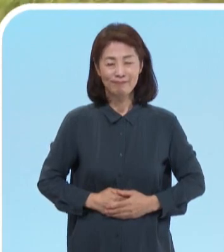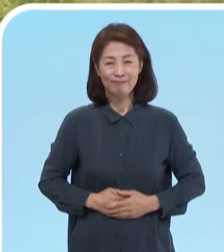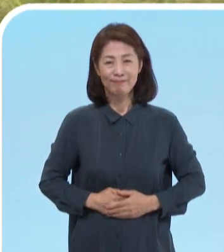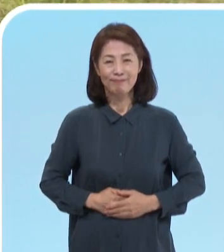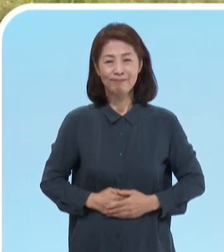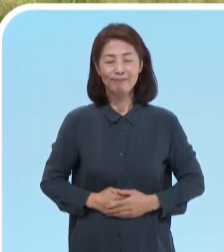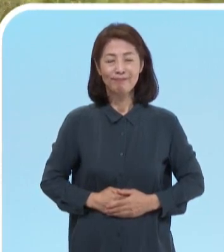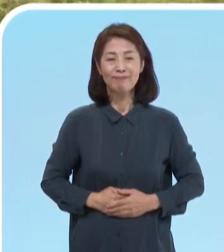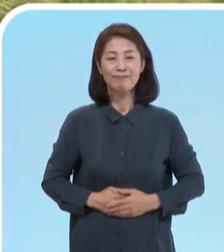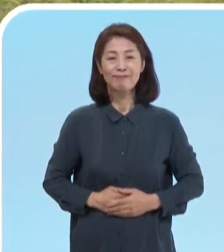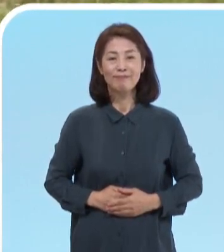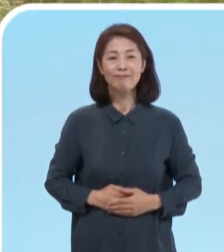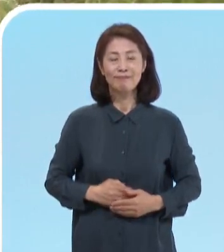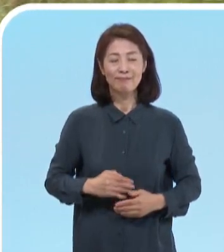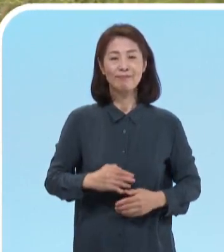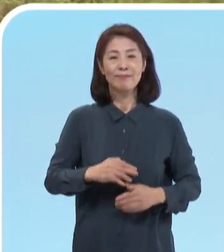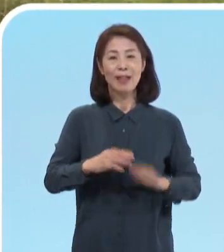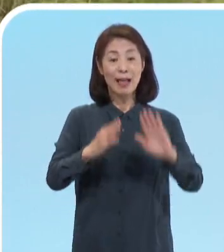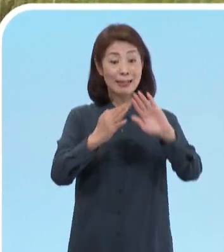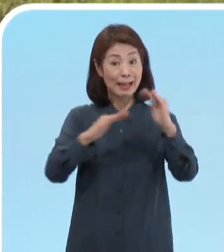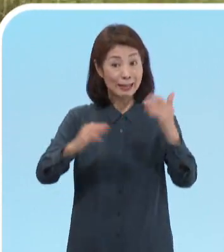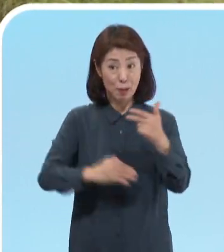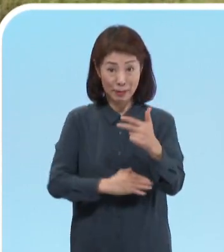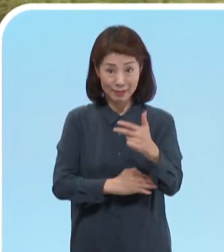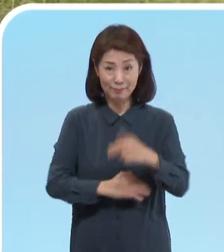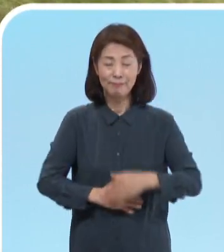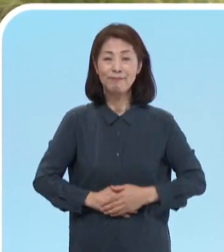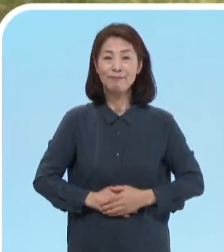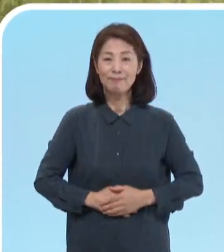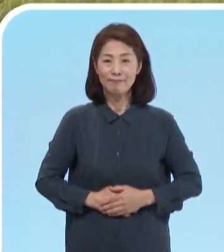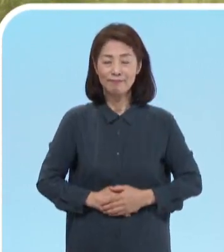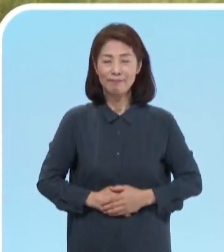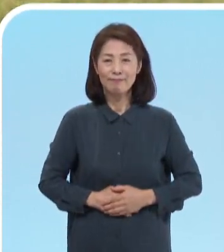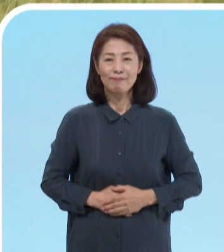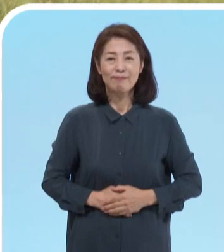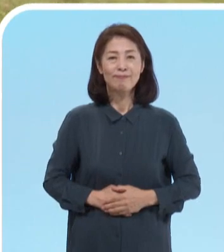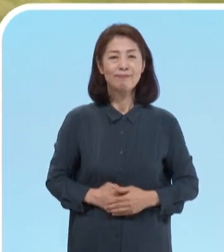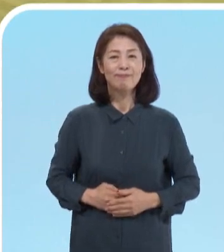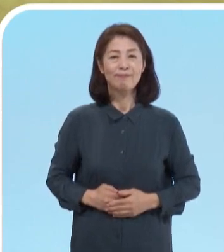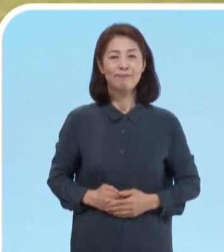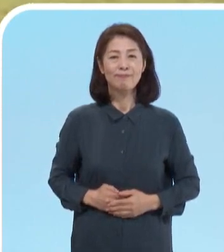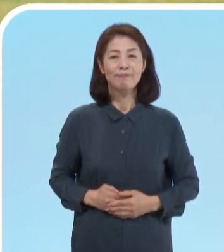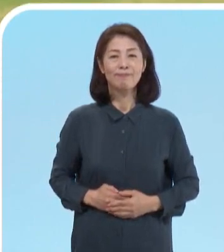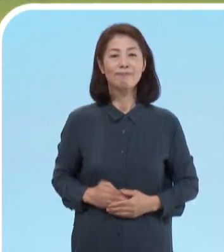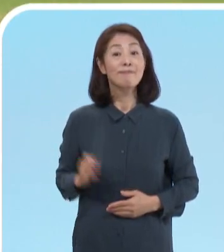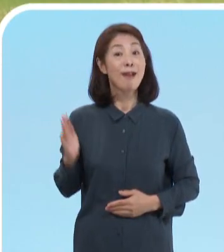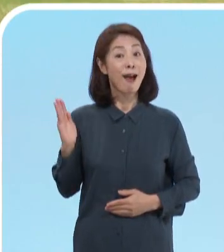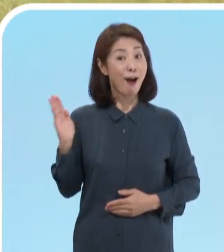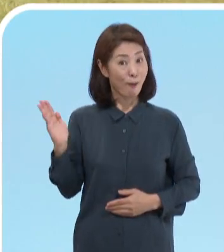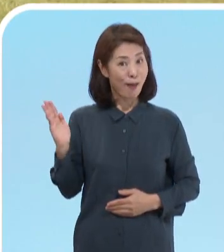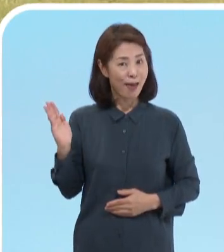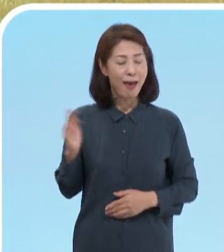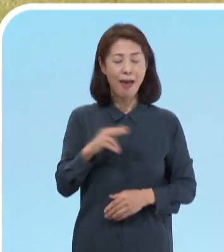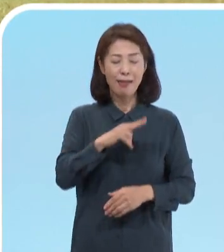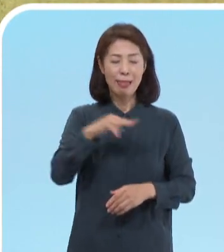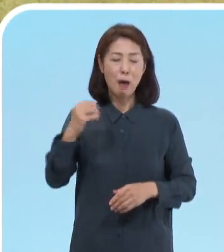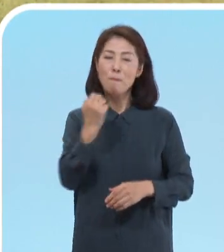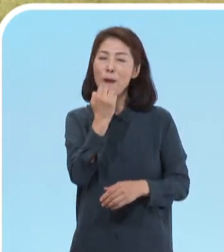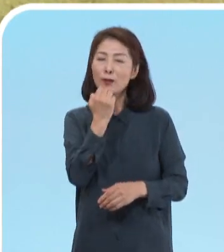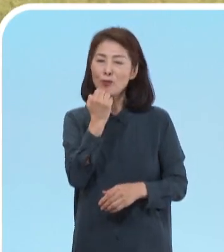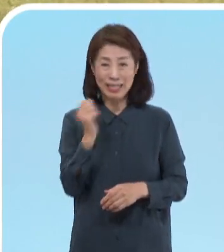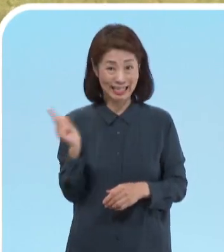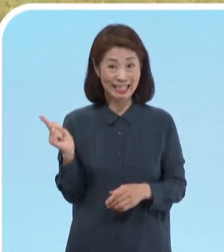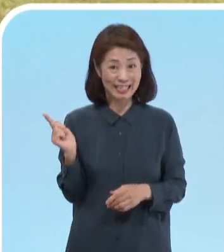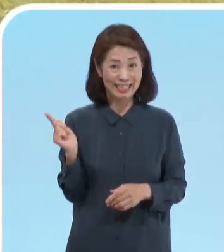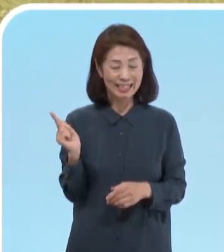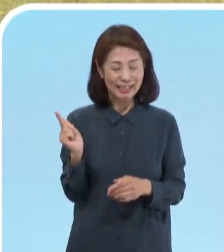続いては丹波篠山市にやってきました。ここからはじゃーん、丹波栗食べ歩き